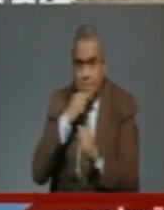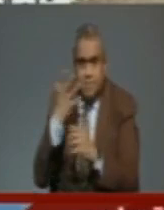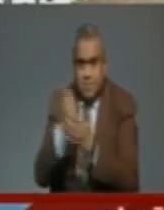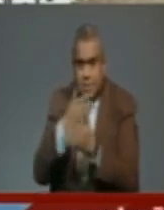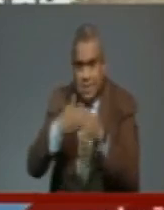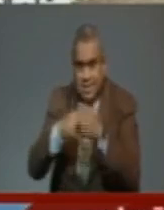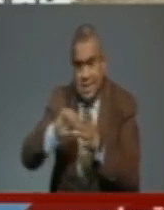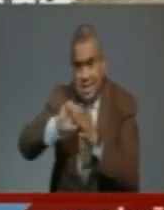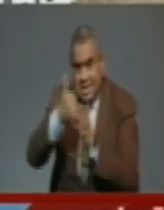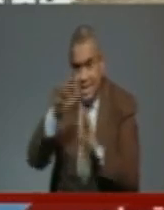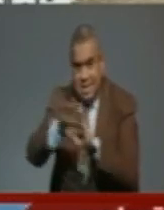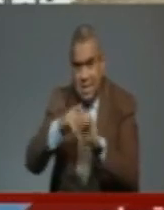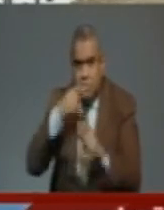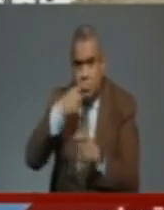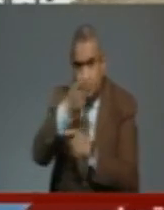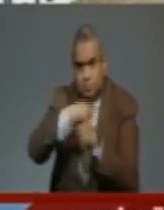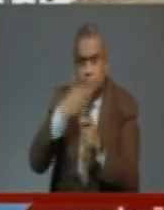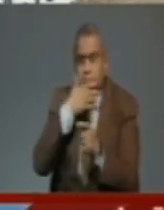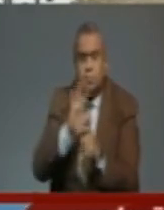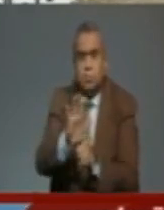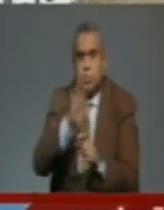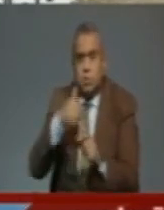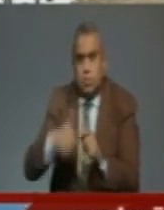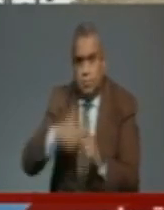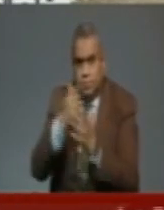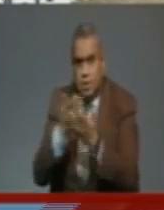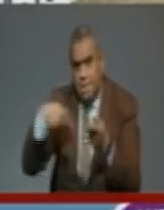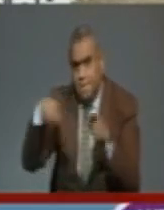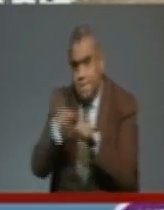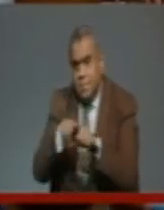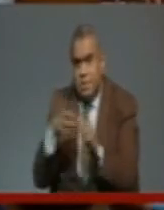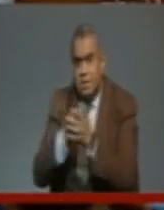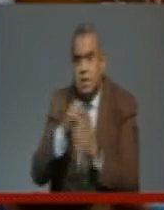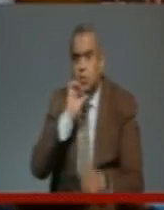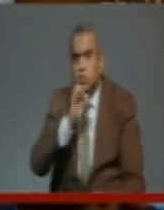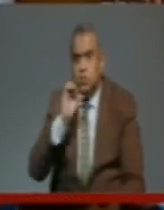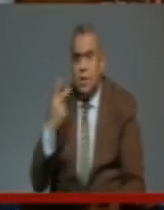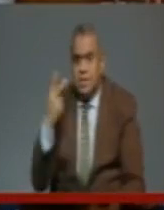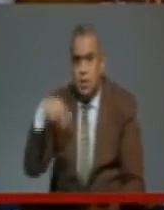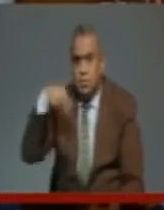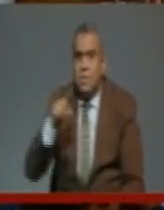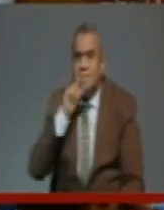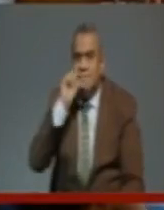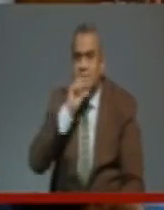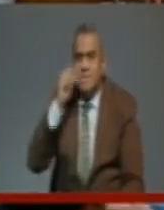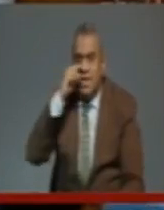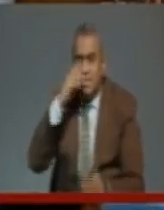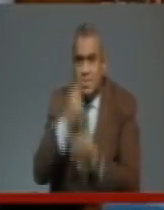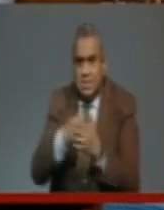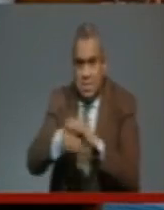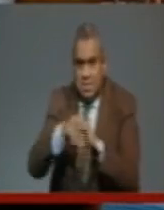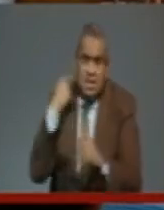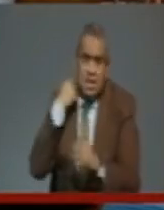الجديد خلق منطقه اخرى. خدنا الاثنين مع بعض 783 فدان بنشتغل في المرحله الاولى منهم